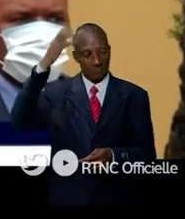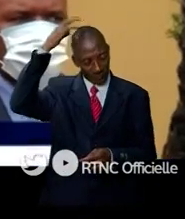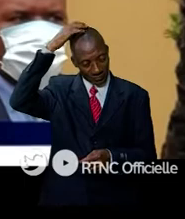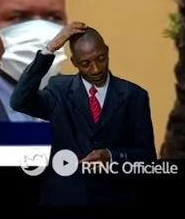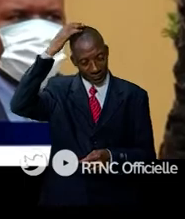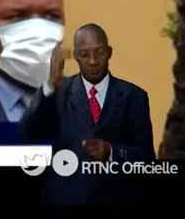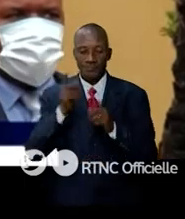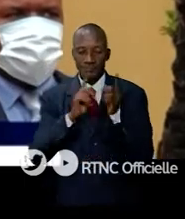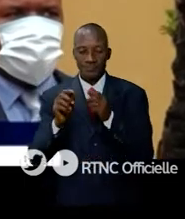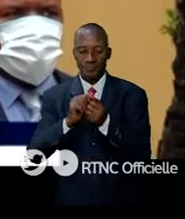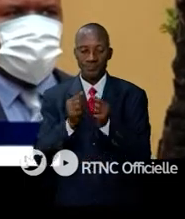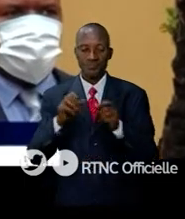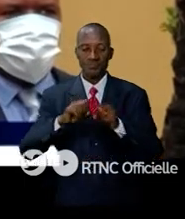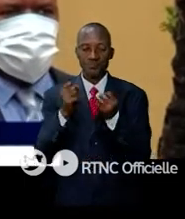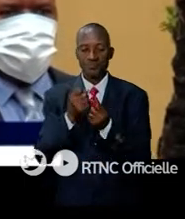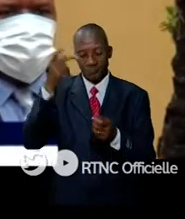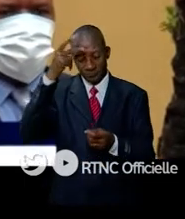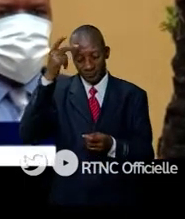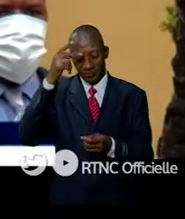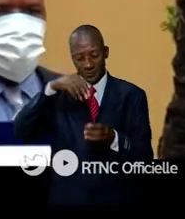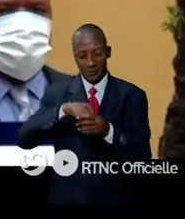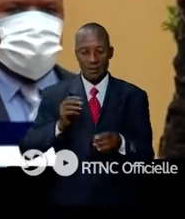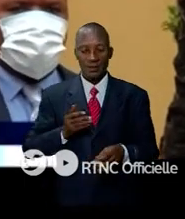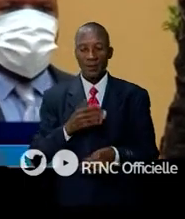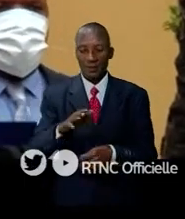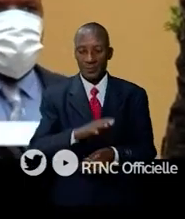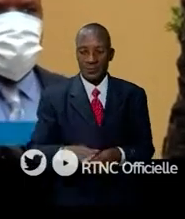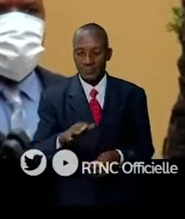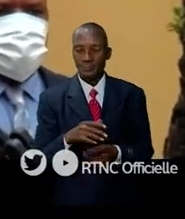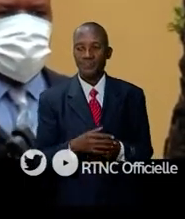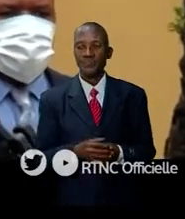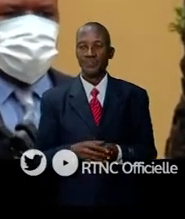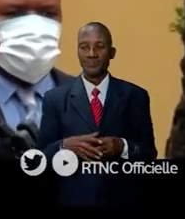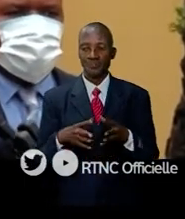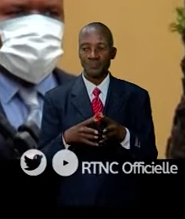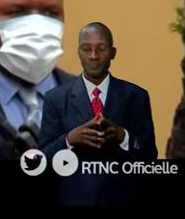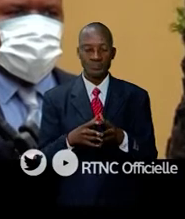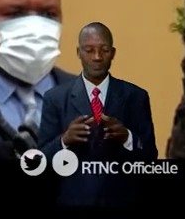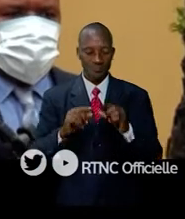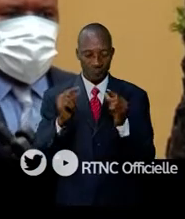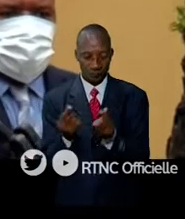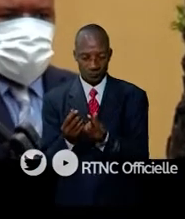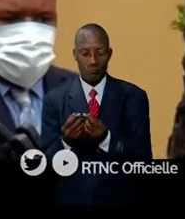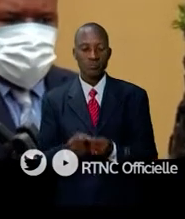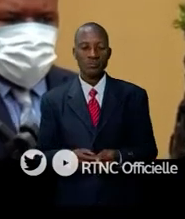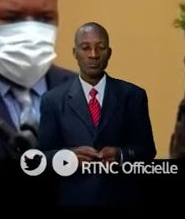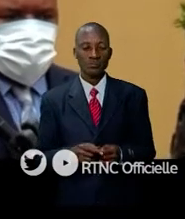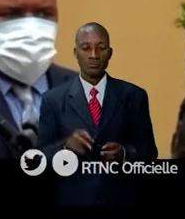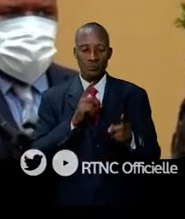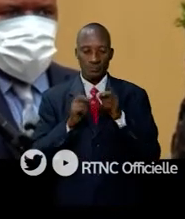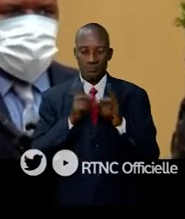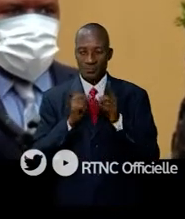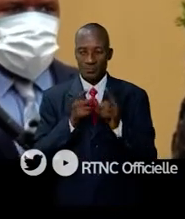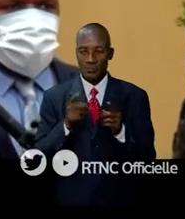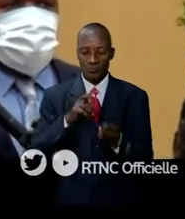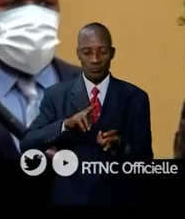sociopolitiques qui prévalent dans notre pays, avec un focus sur la réforme